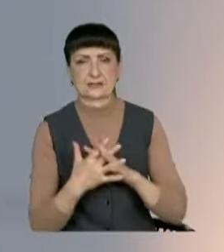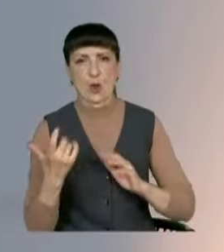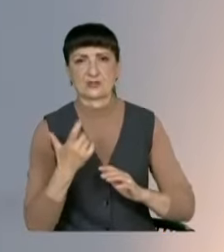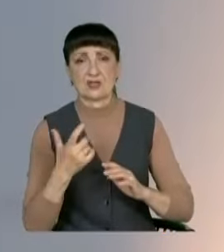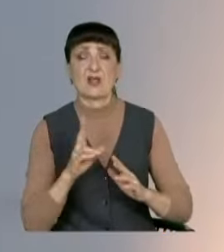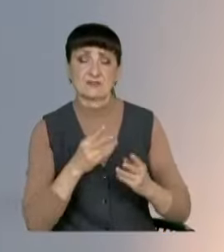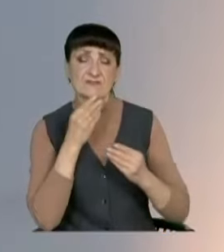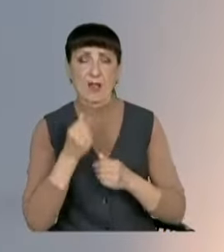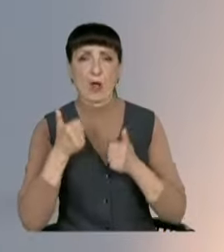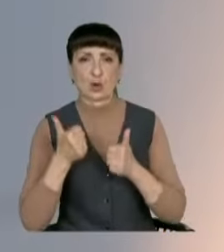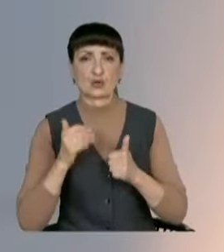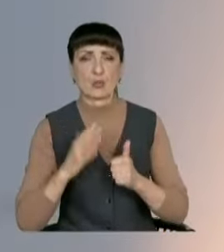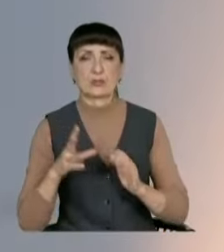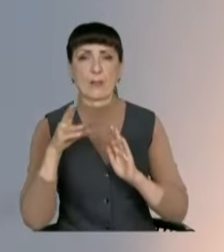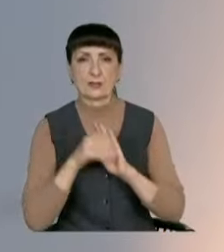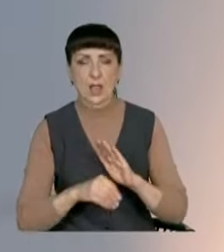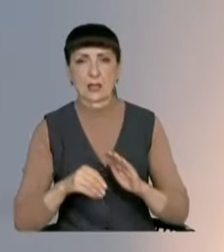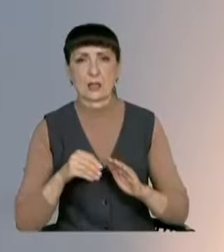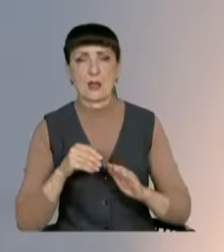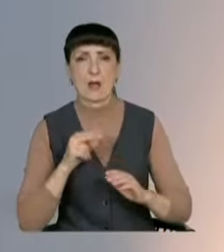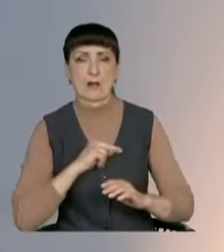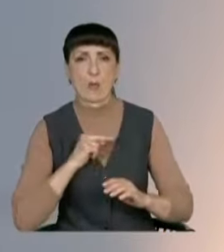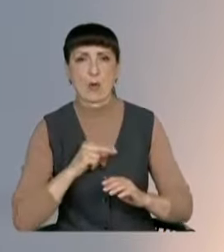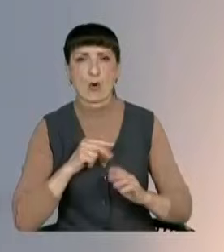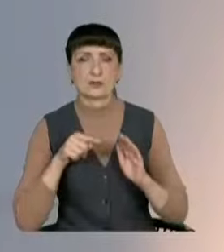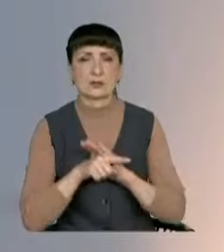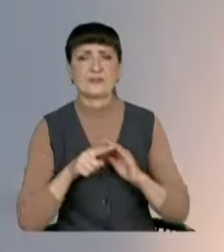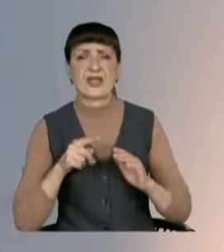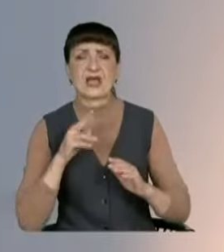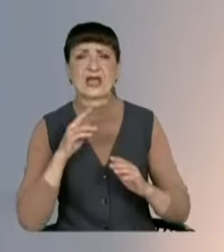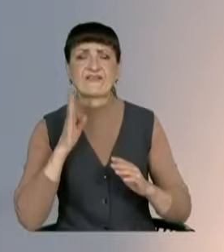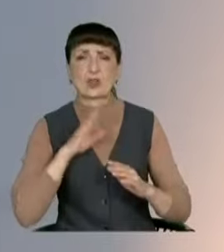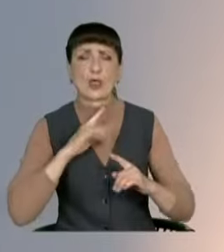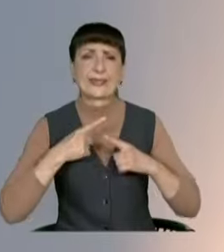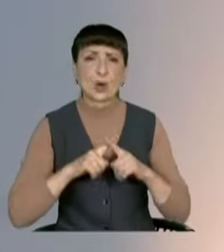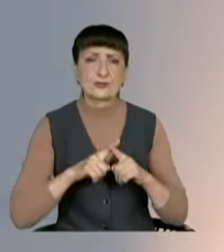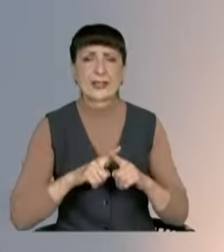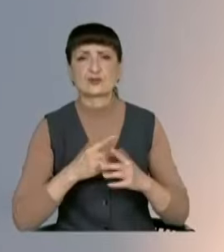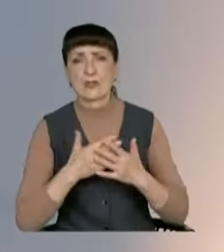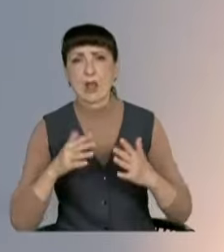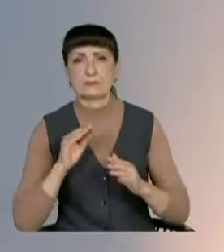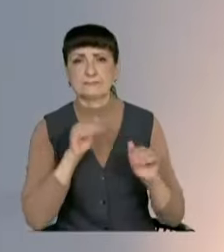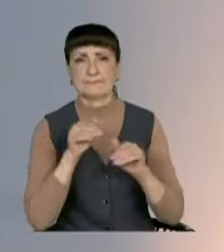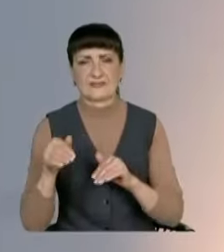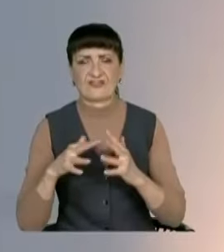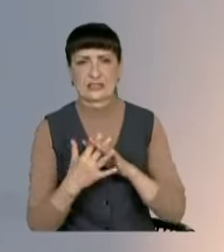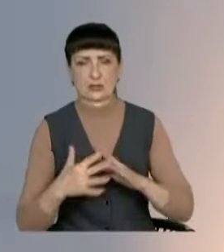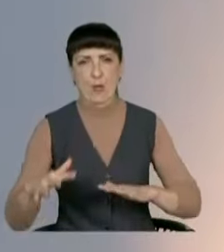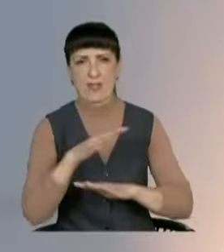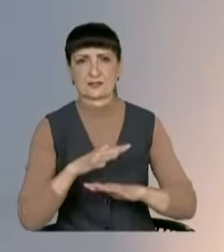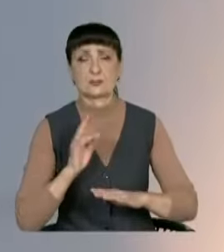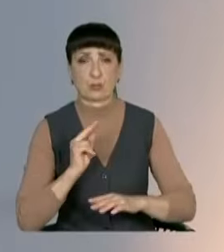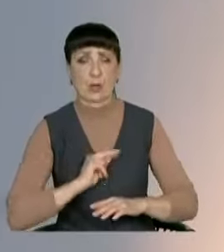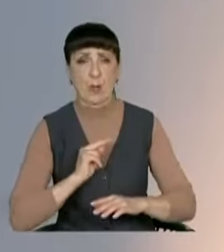благотворно скажется на пополнение рядов гидротехников, мелиораторов на местах, особенно в сельской местности.